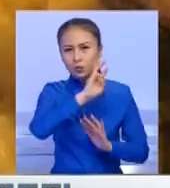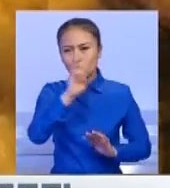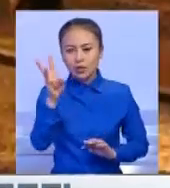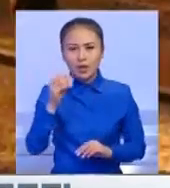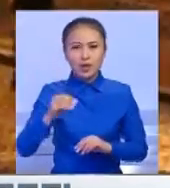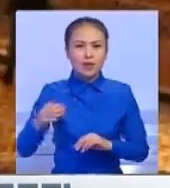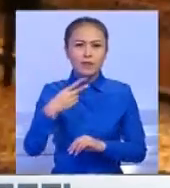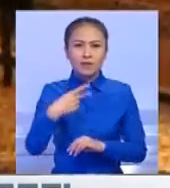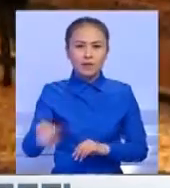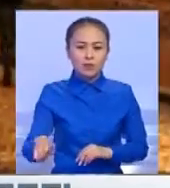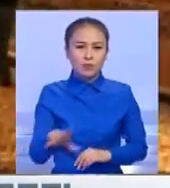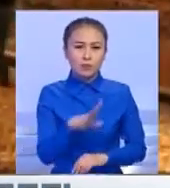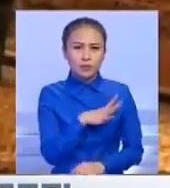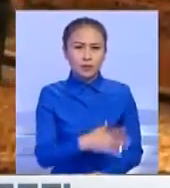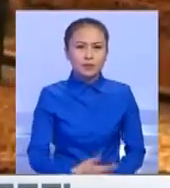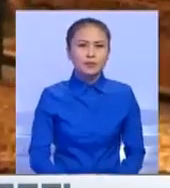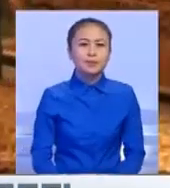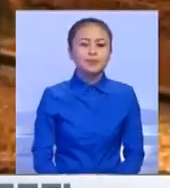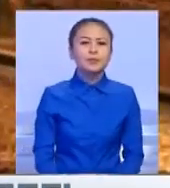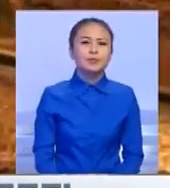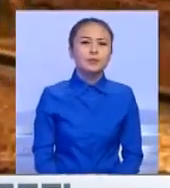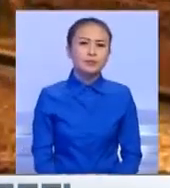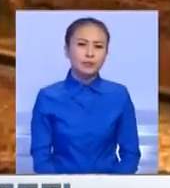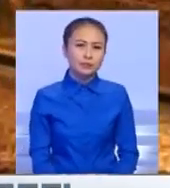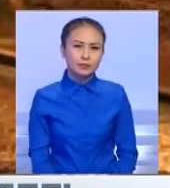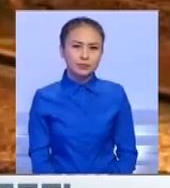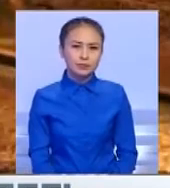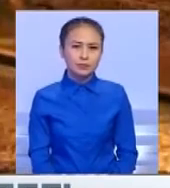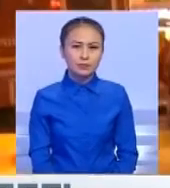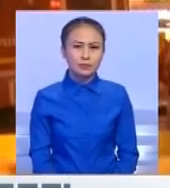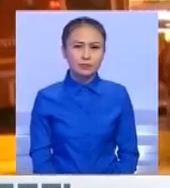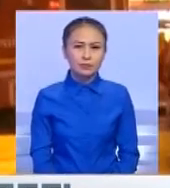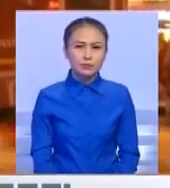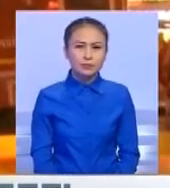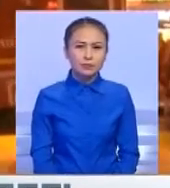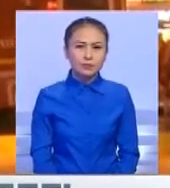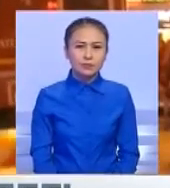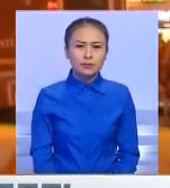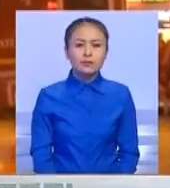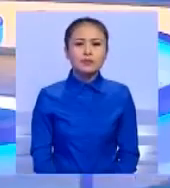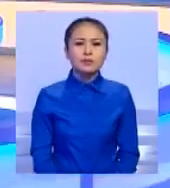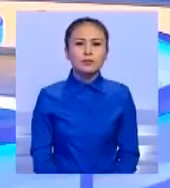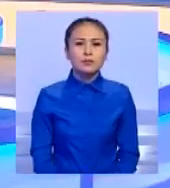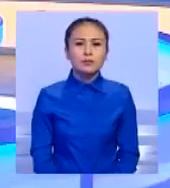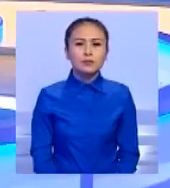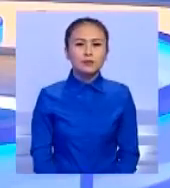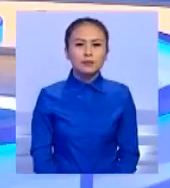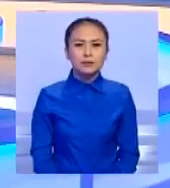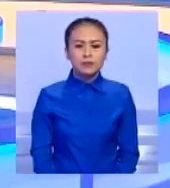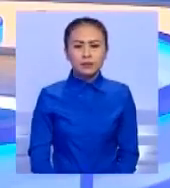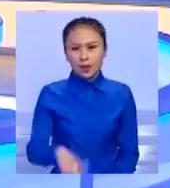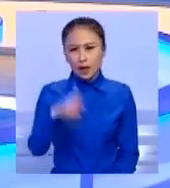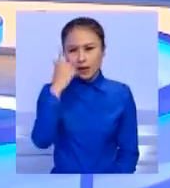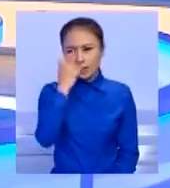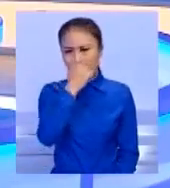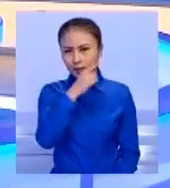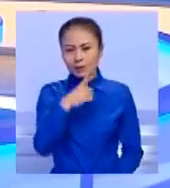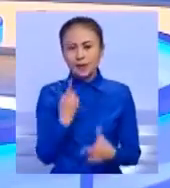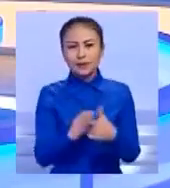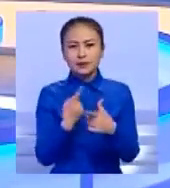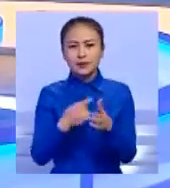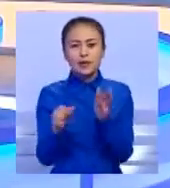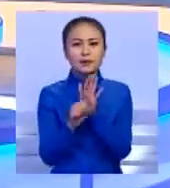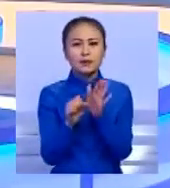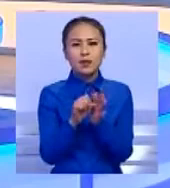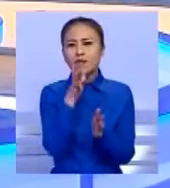миллион евроға бағалап отыр. Ал Испанияда қытымыр